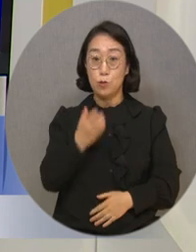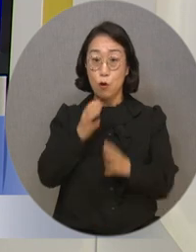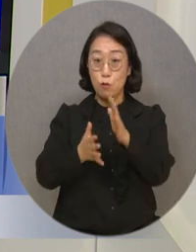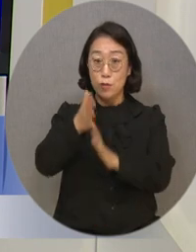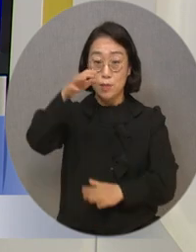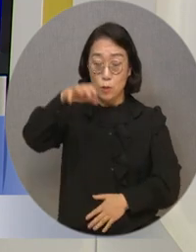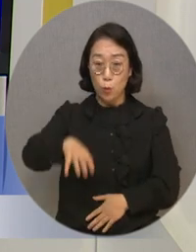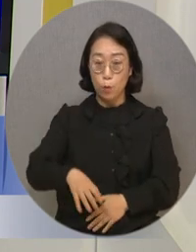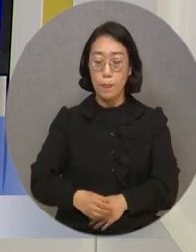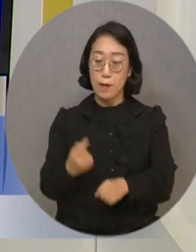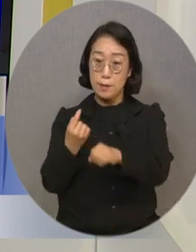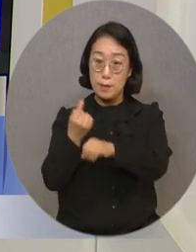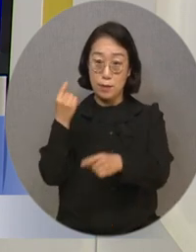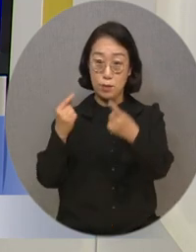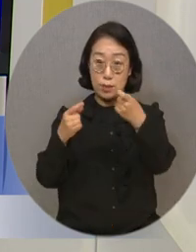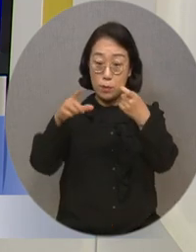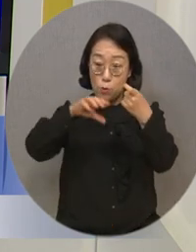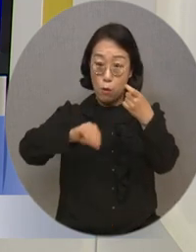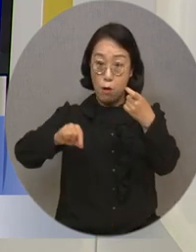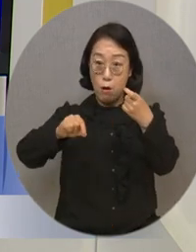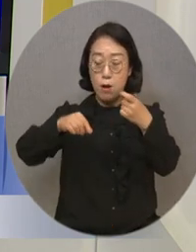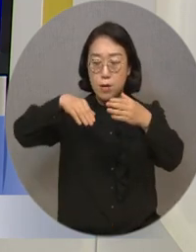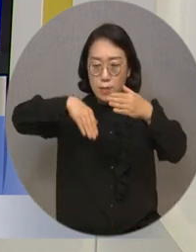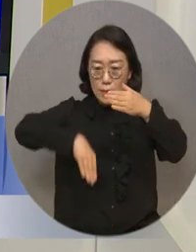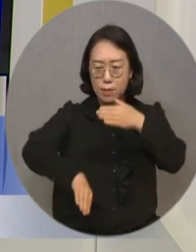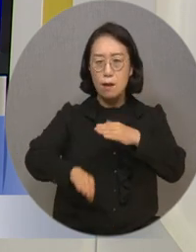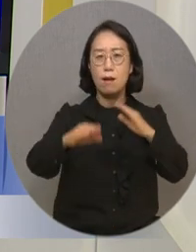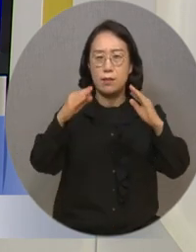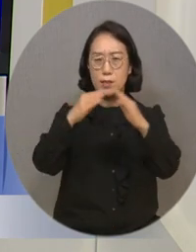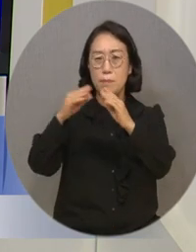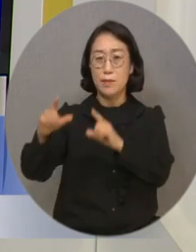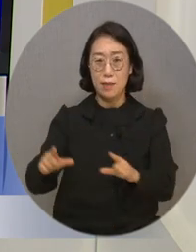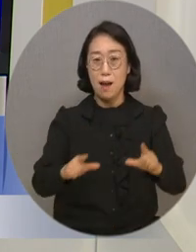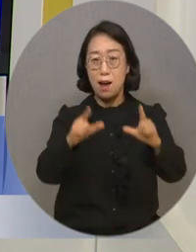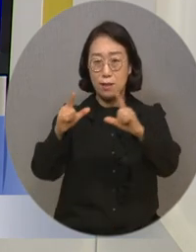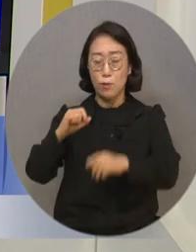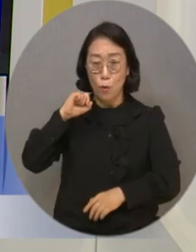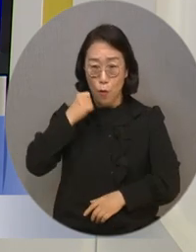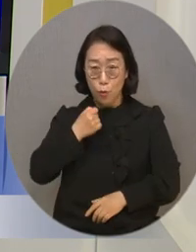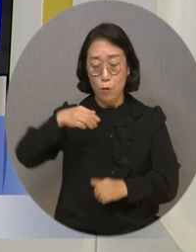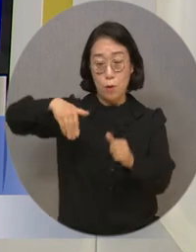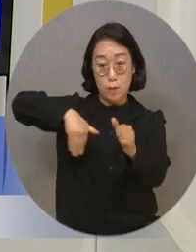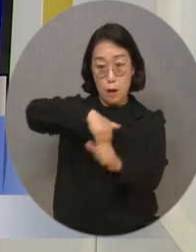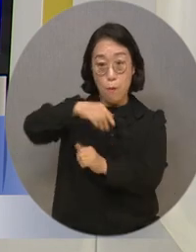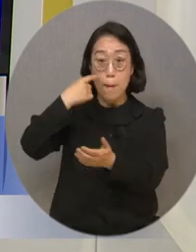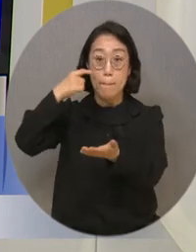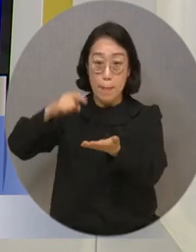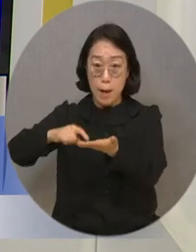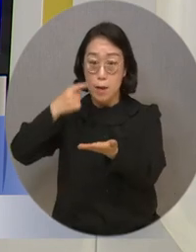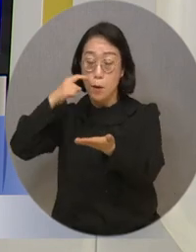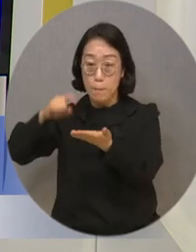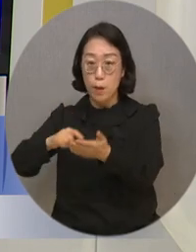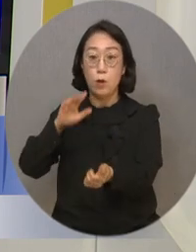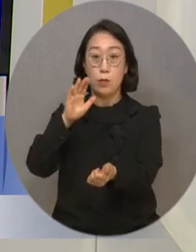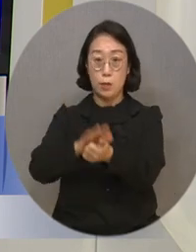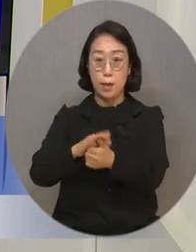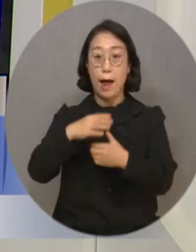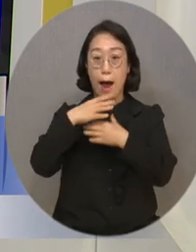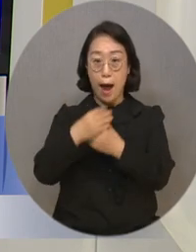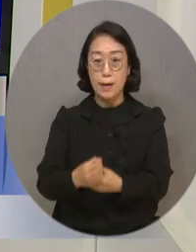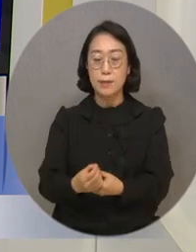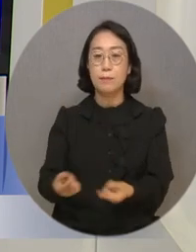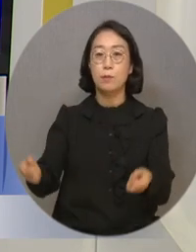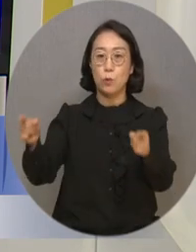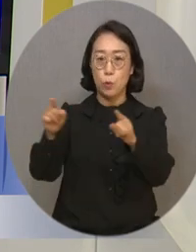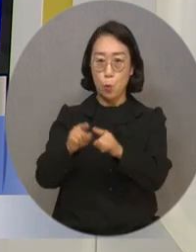서울시가 지난해 11월 반자 등의 열악한 주택을 발굴해 민관이 함께 집수리를 지원하는이 안심동행